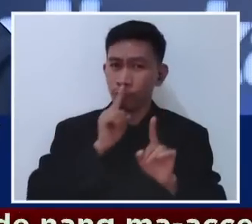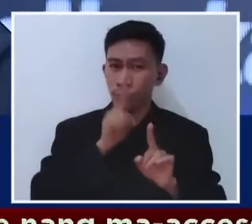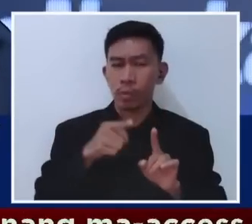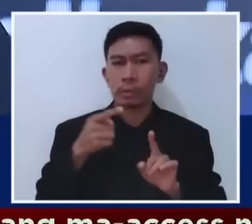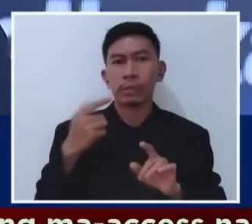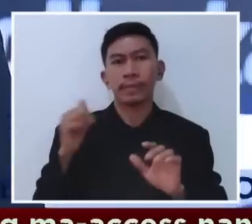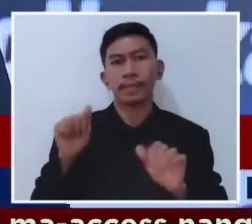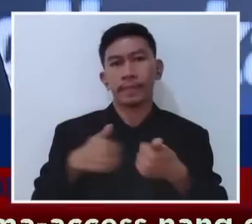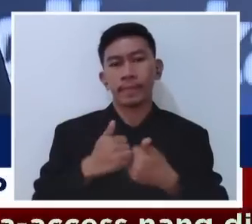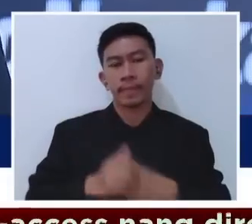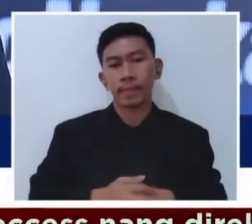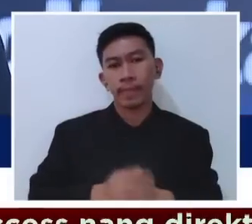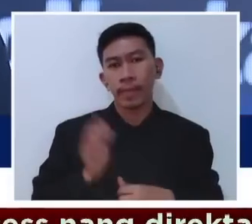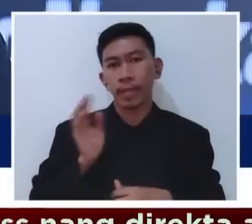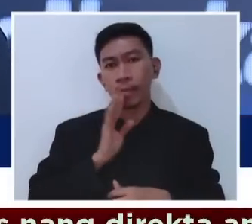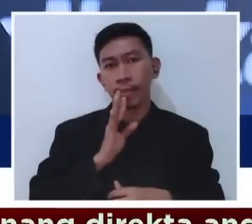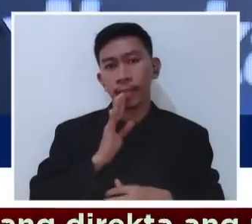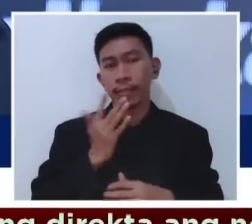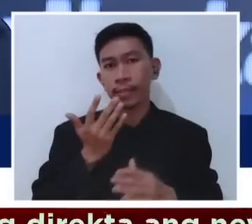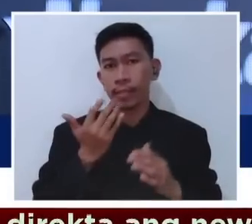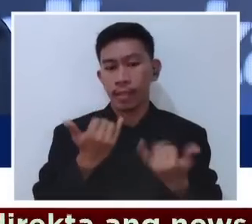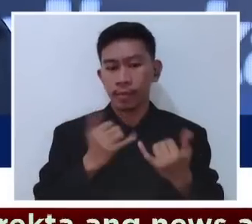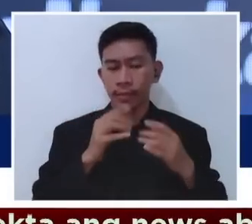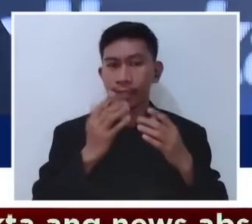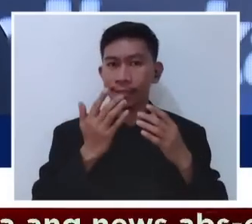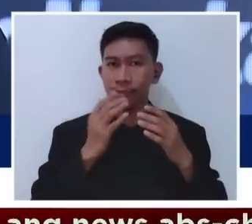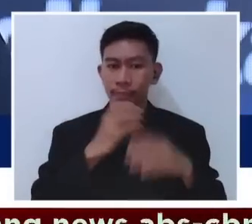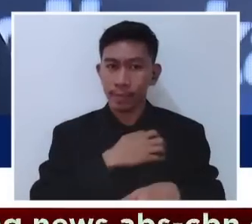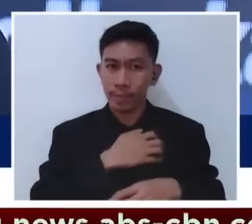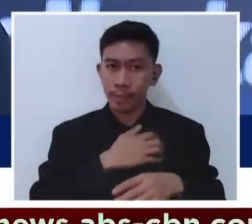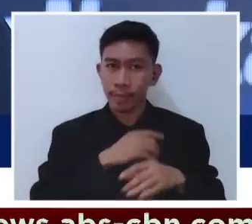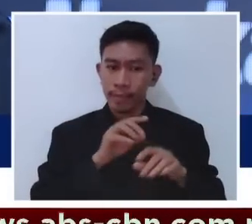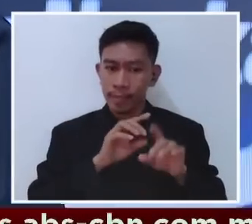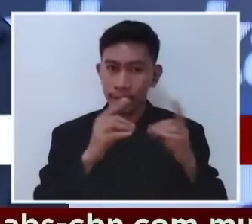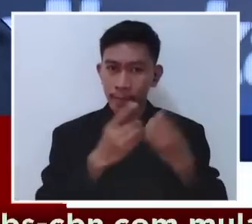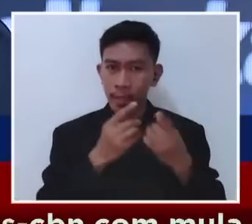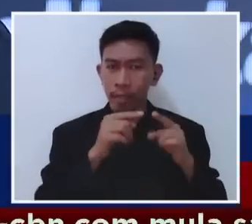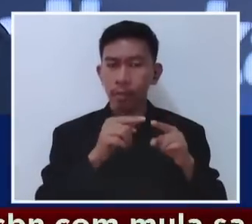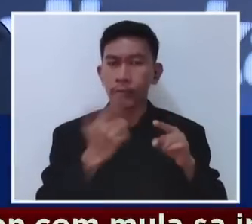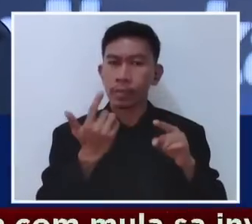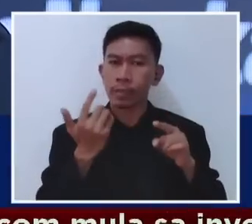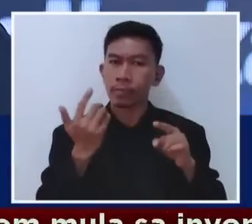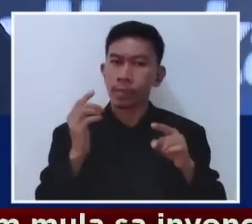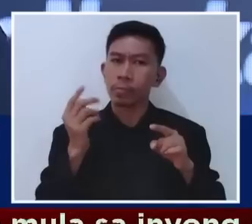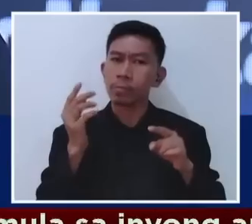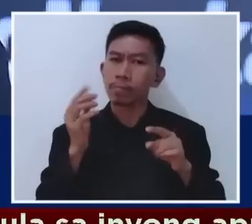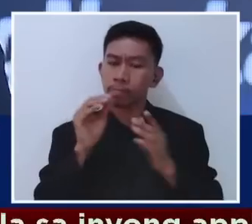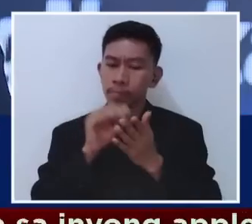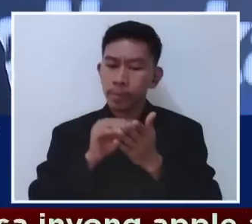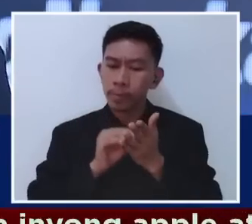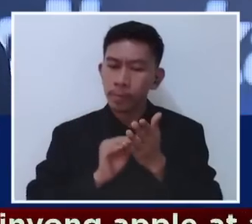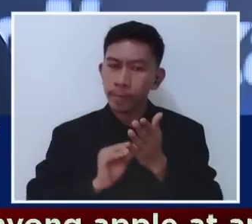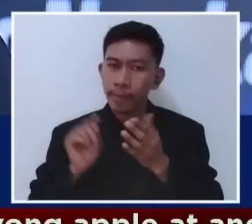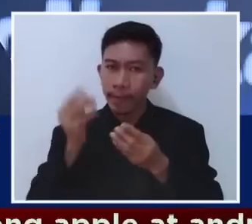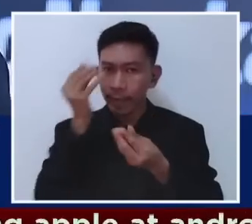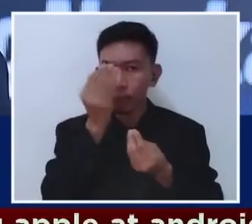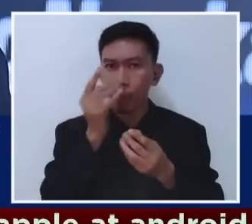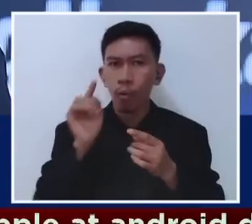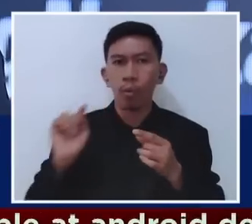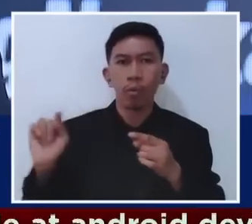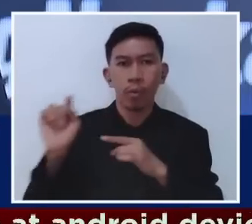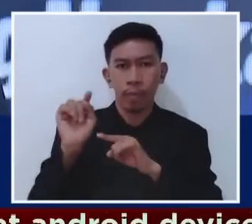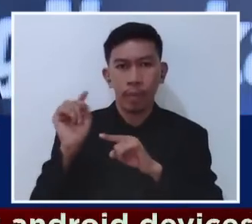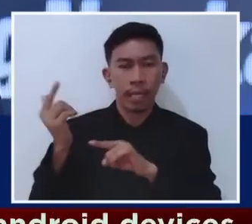ng anti-cybercrime unit po natin ang kanilang identities, ang kanilang whereabouts or locations, kasi meron naman po